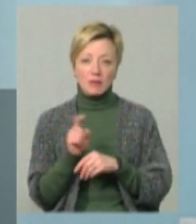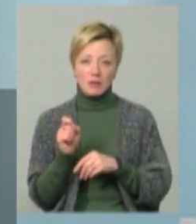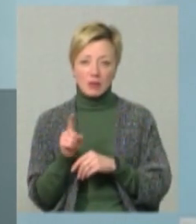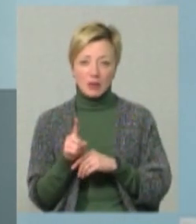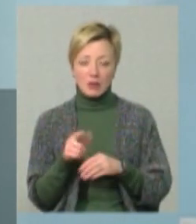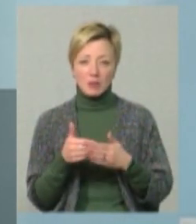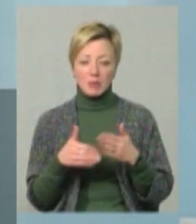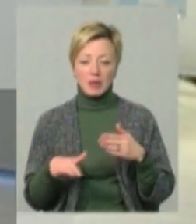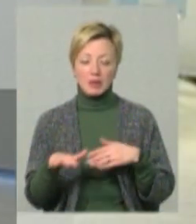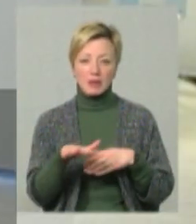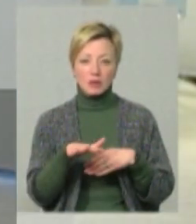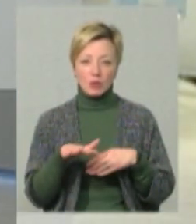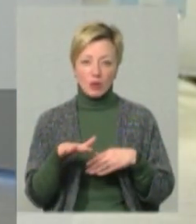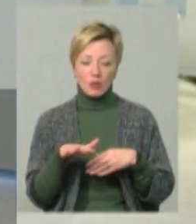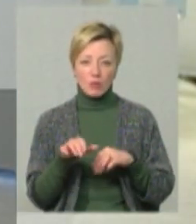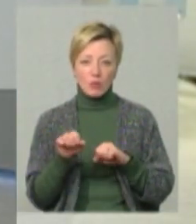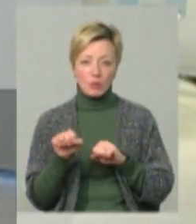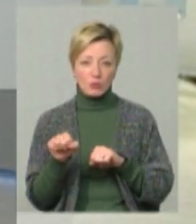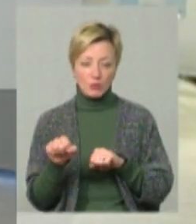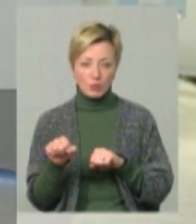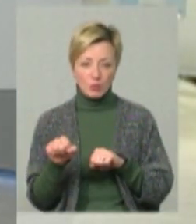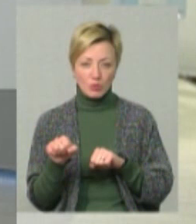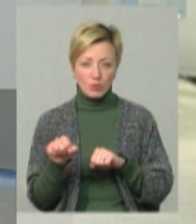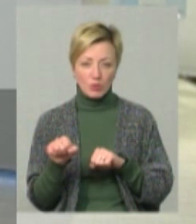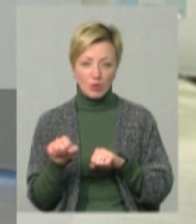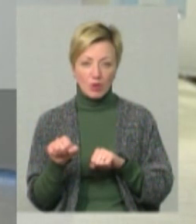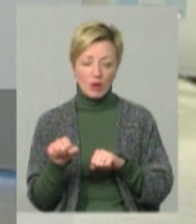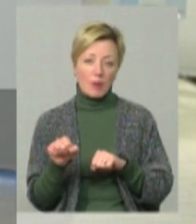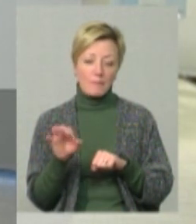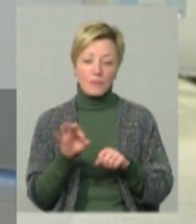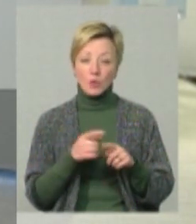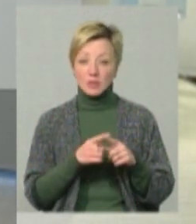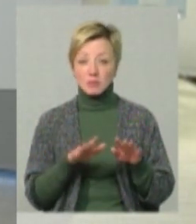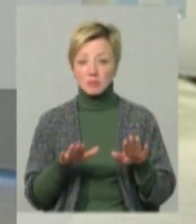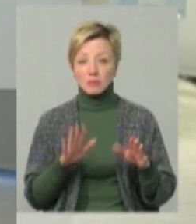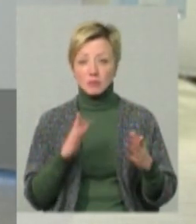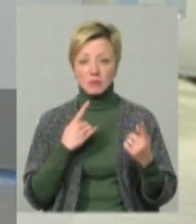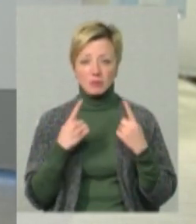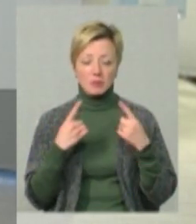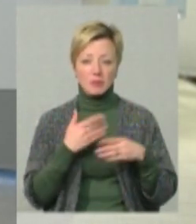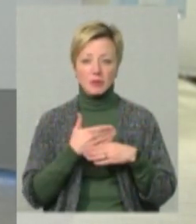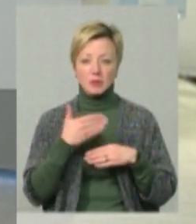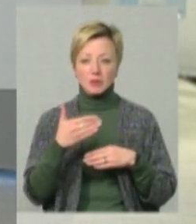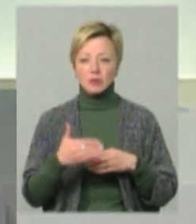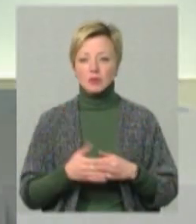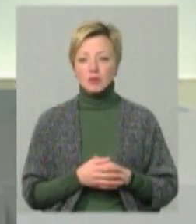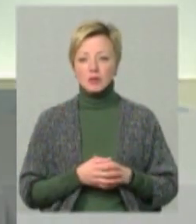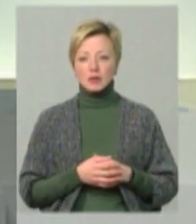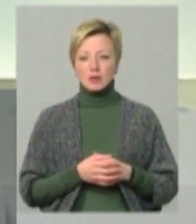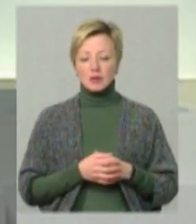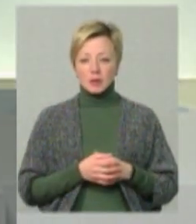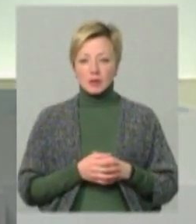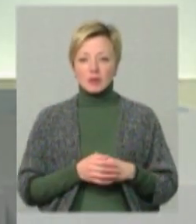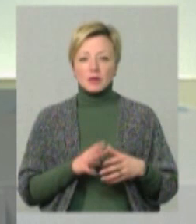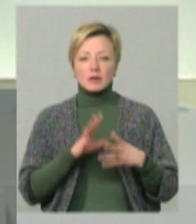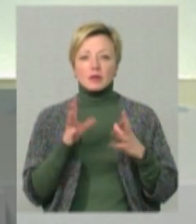будуть стояти перед територіальною обороною, а про ці місця ми ще поговоримо. Так, добре, добре, дякую.